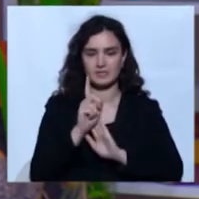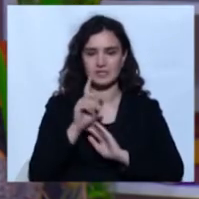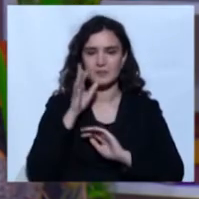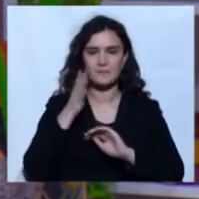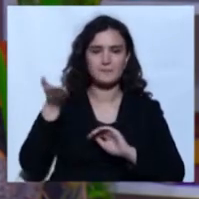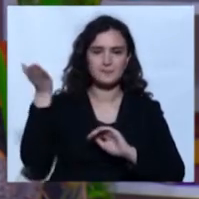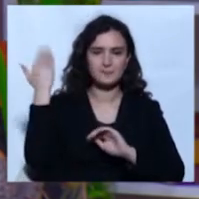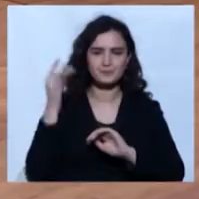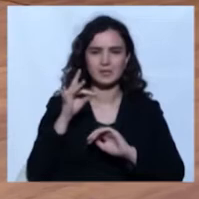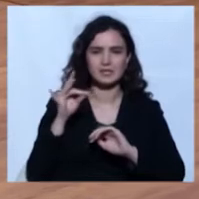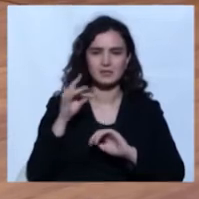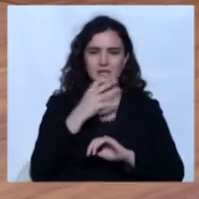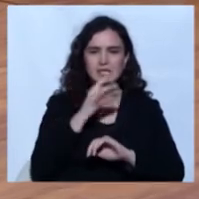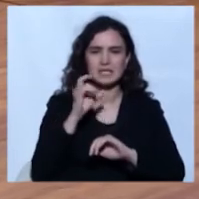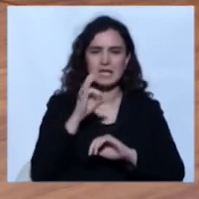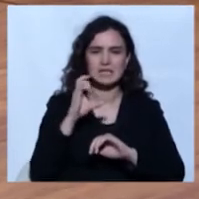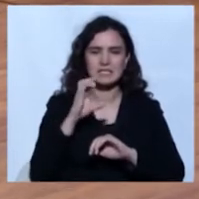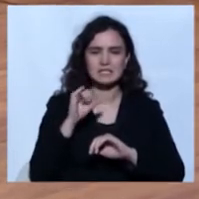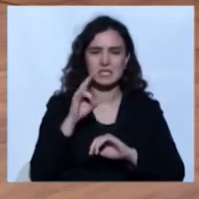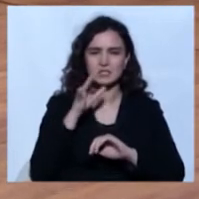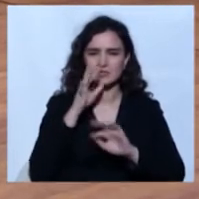რენესანსის ეპოქაში.